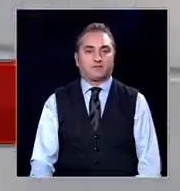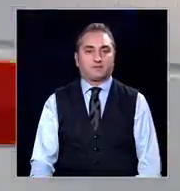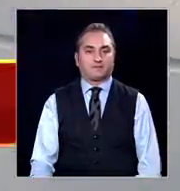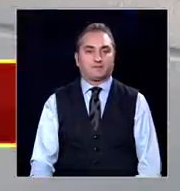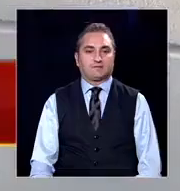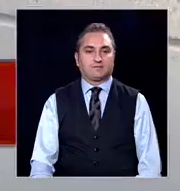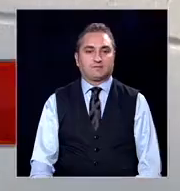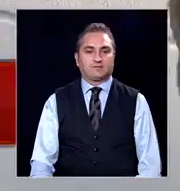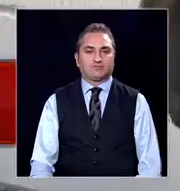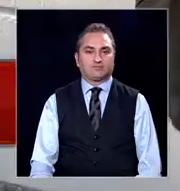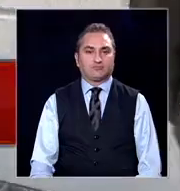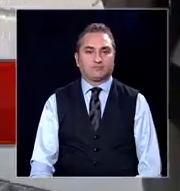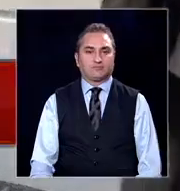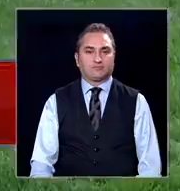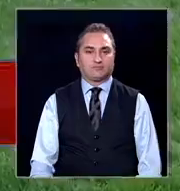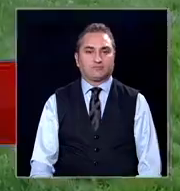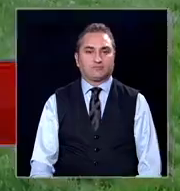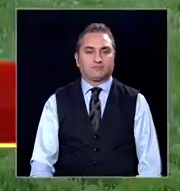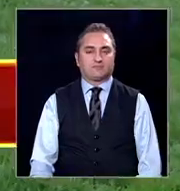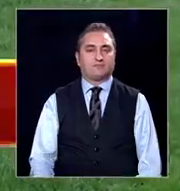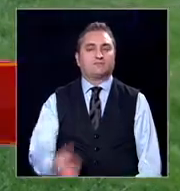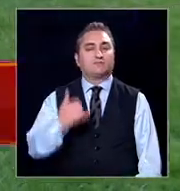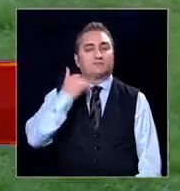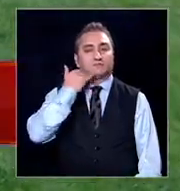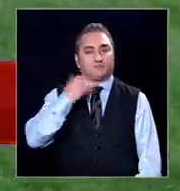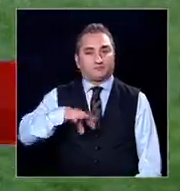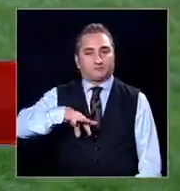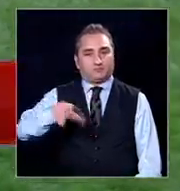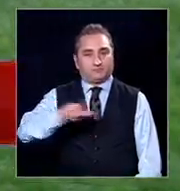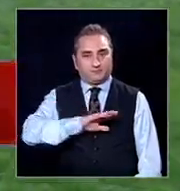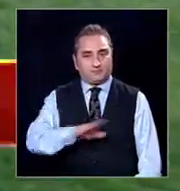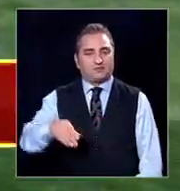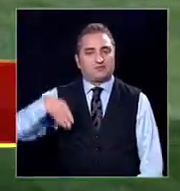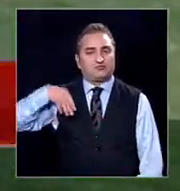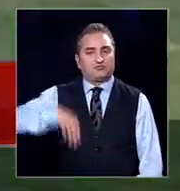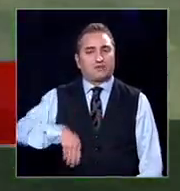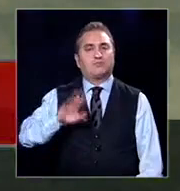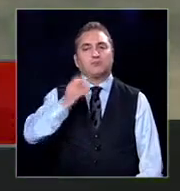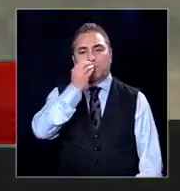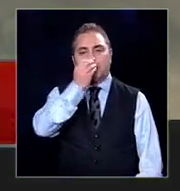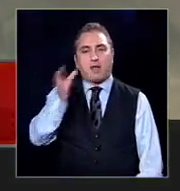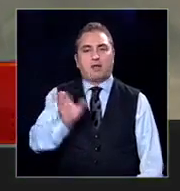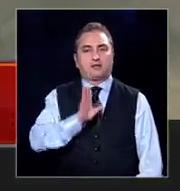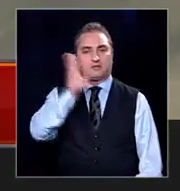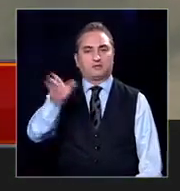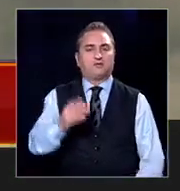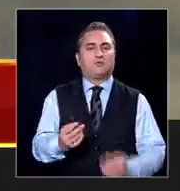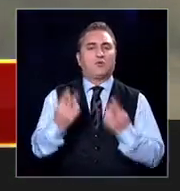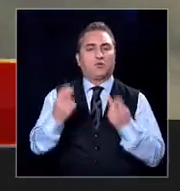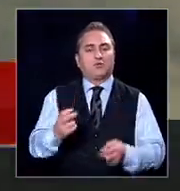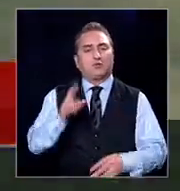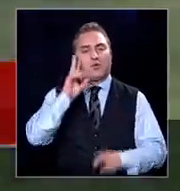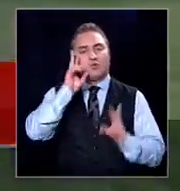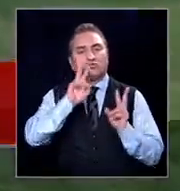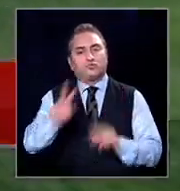Bir şey söylemeyecek ise. Çaldığı telefonu cebine atan adam yakındaki bir parka gitti. Oturduğu yerde